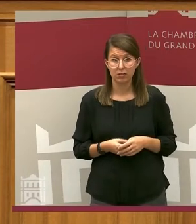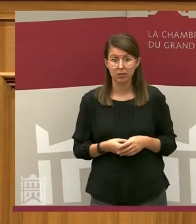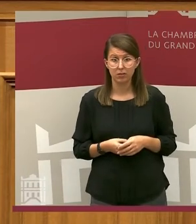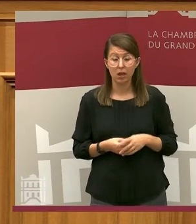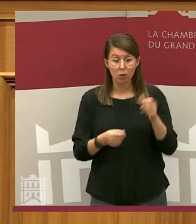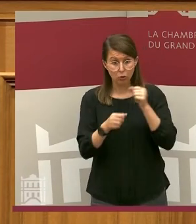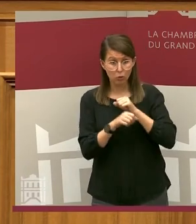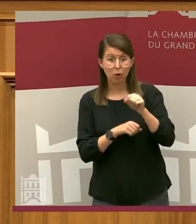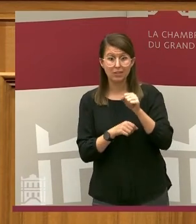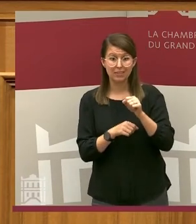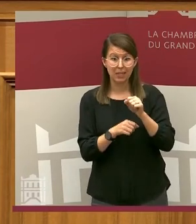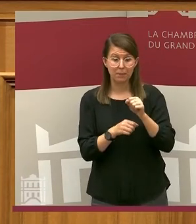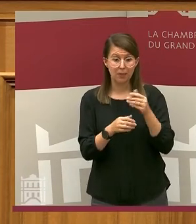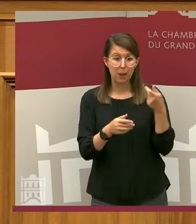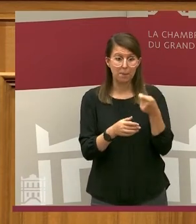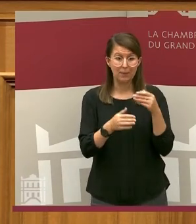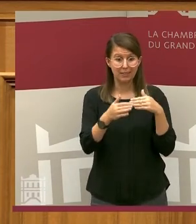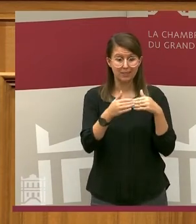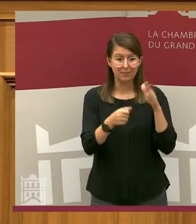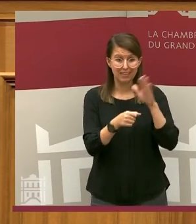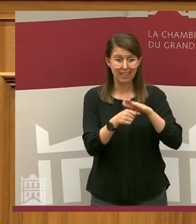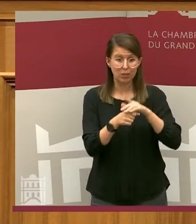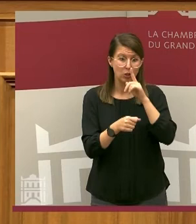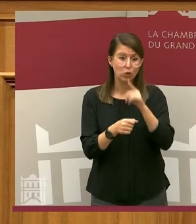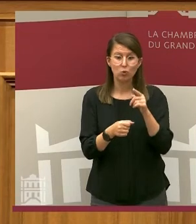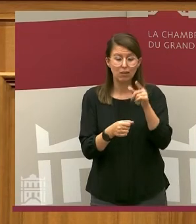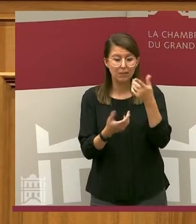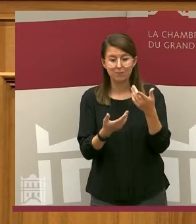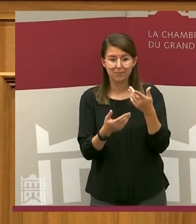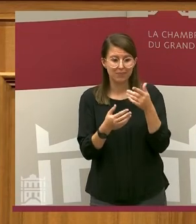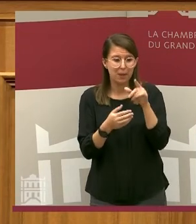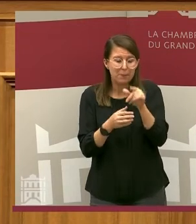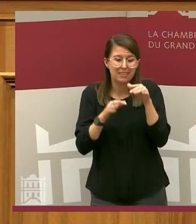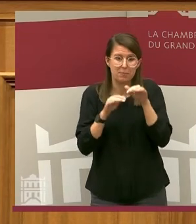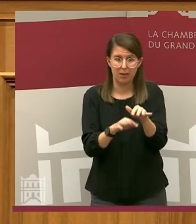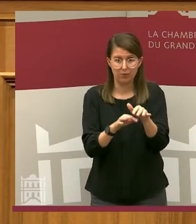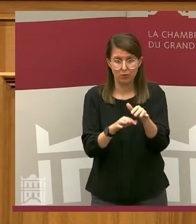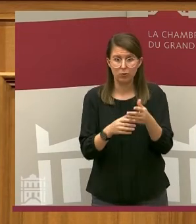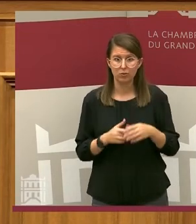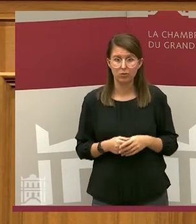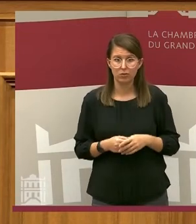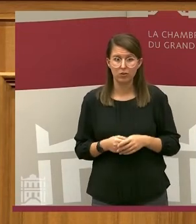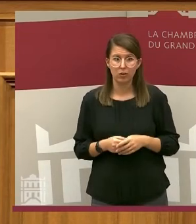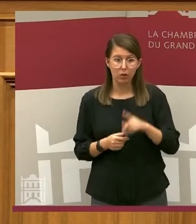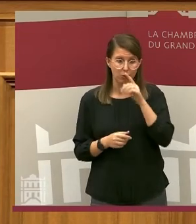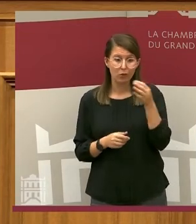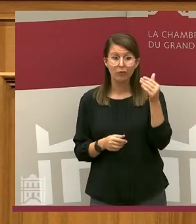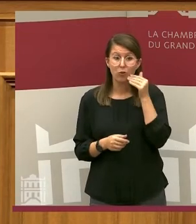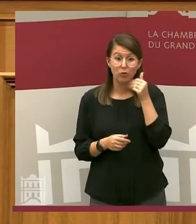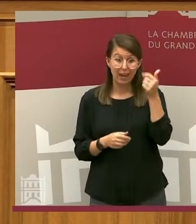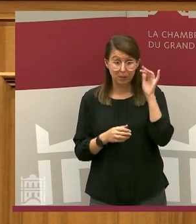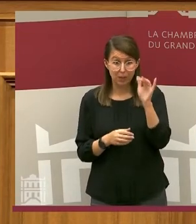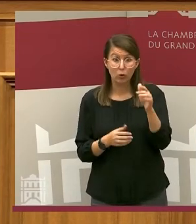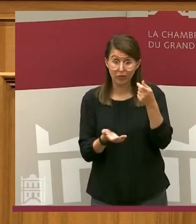diese Mietdeckel nicht mehr begrenzt den Impact auf die Lokationspreise haben. Für ein Appartement, das 1 Million wert